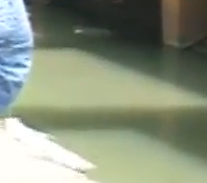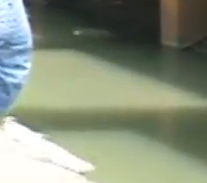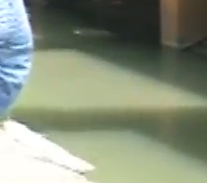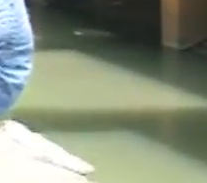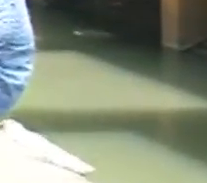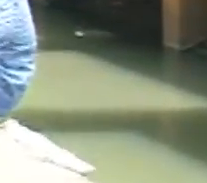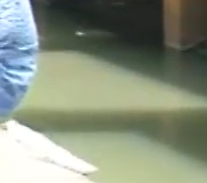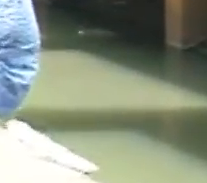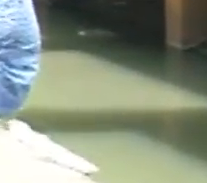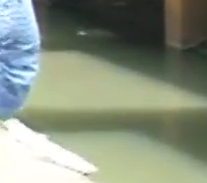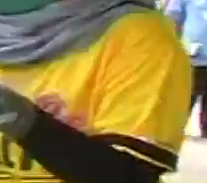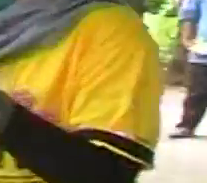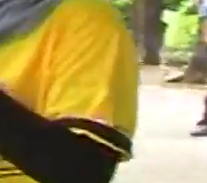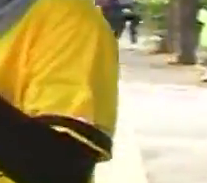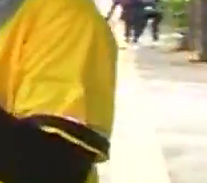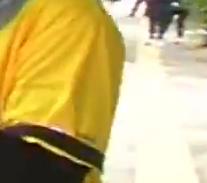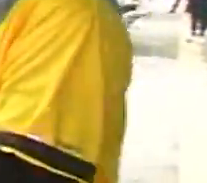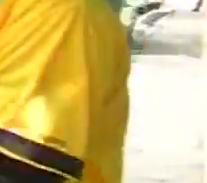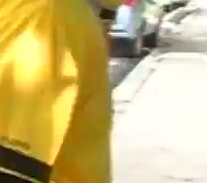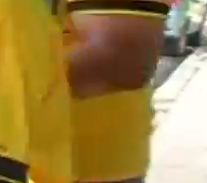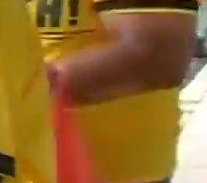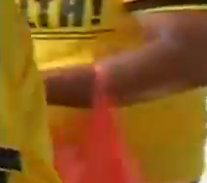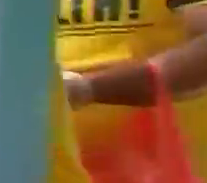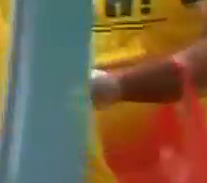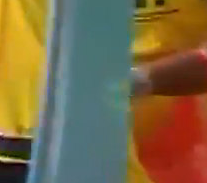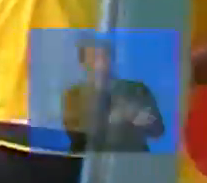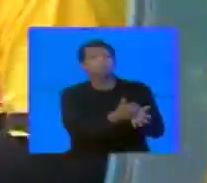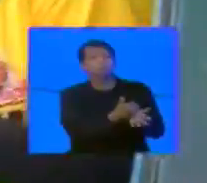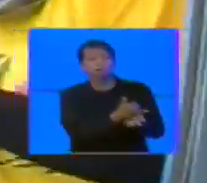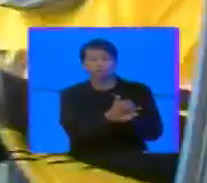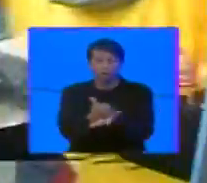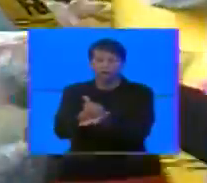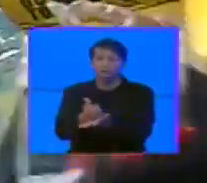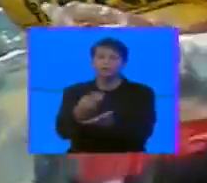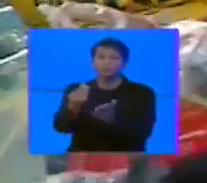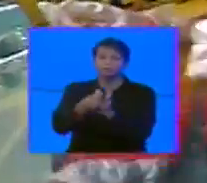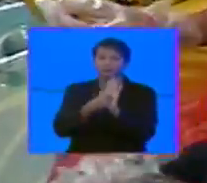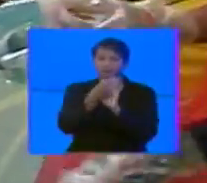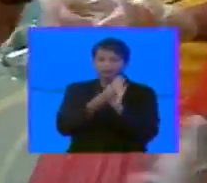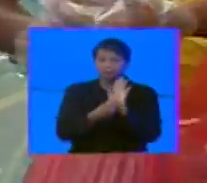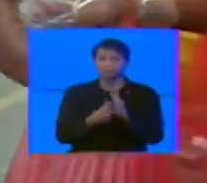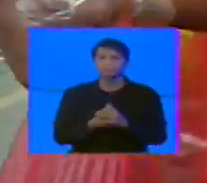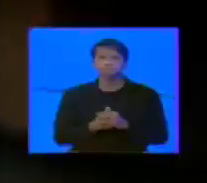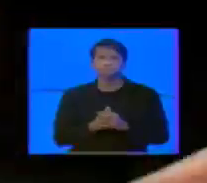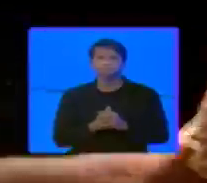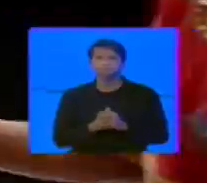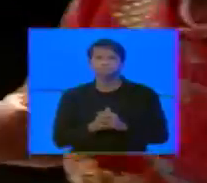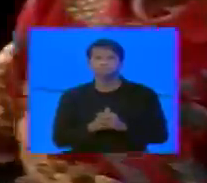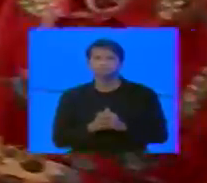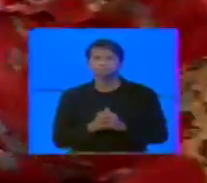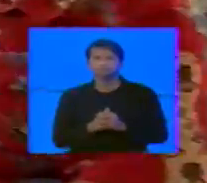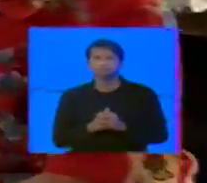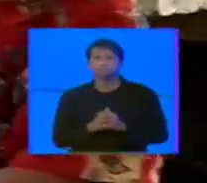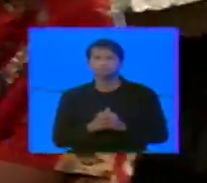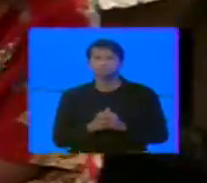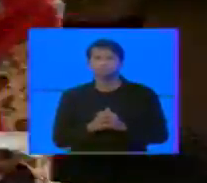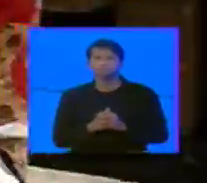untuk memulihkan ekonomi masyarakat, khususnya kalangan bawah. Dari Jakarta, Salsabila dan Enggar, iNews melaporkan.